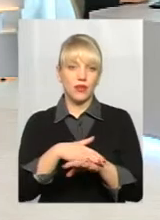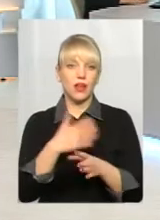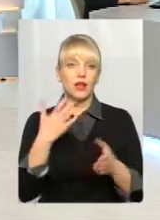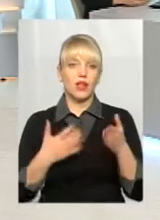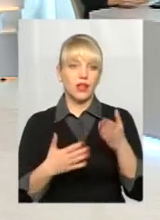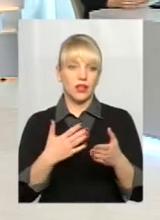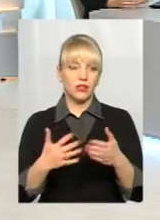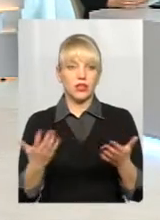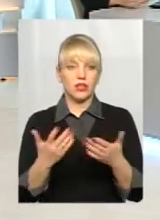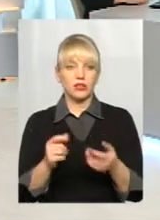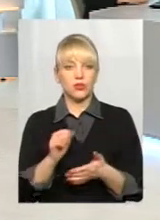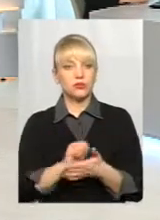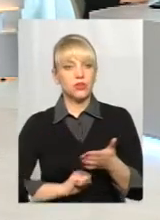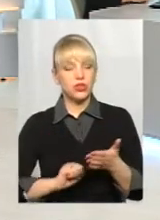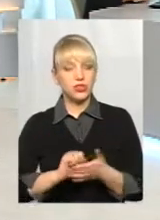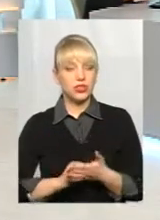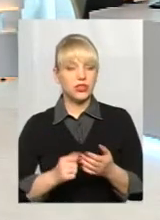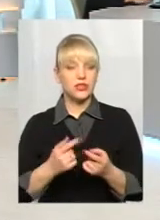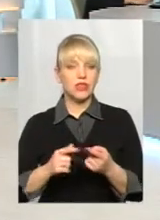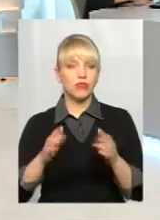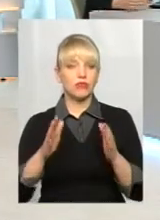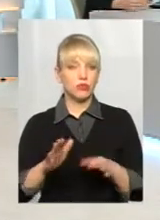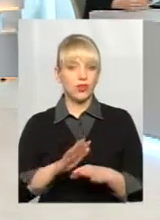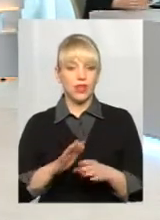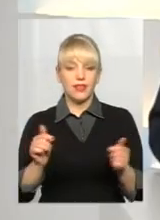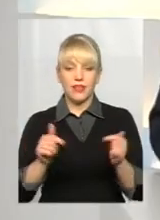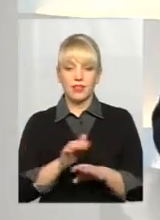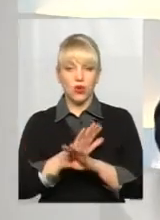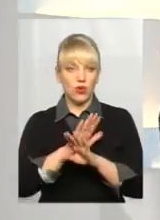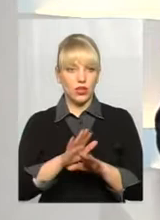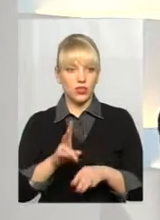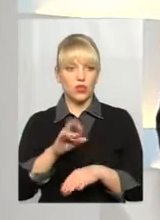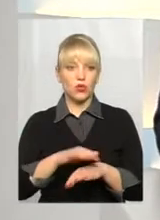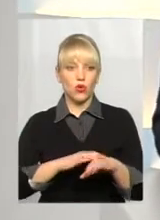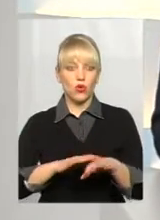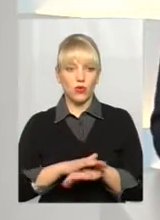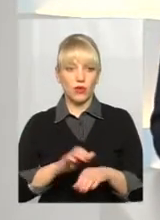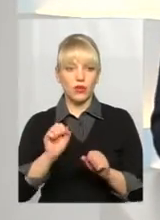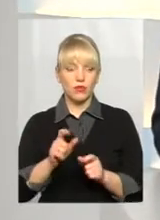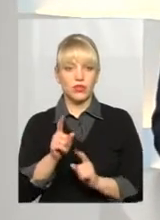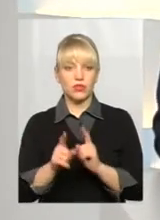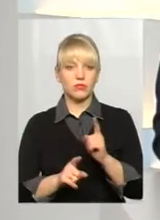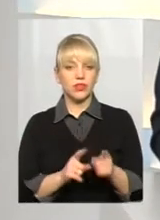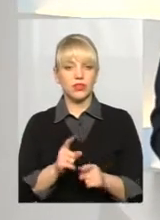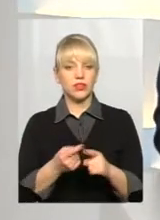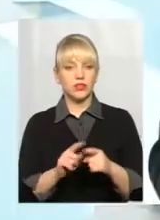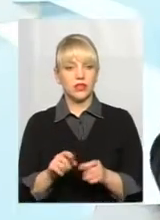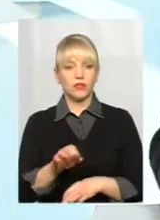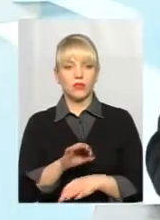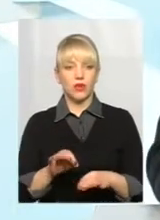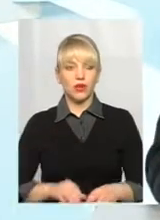з певних причин це буде недоречно, то громада може змінити, так, цей проєкт? Ви знаєте,